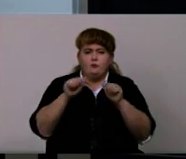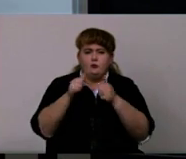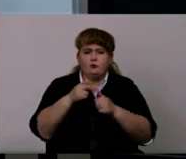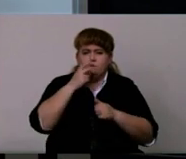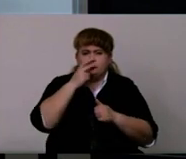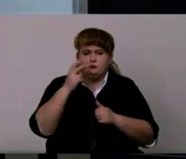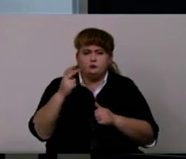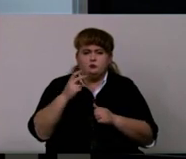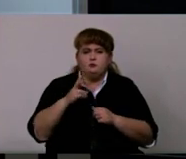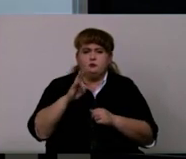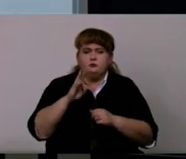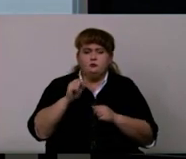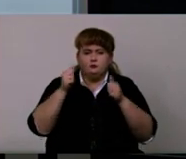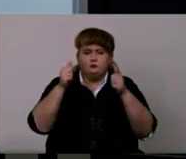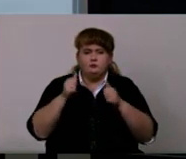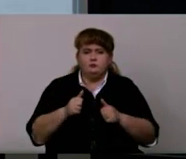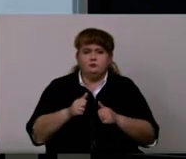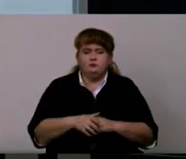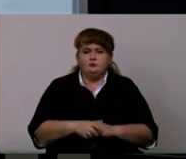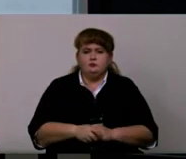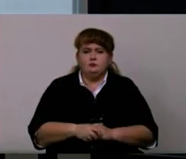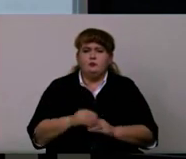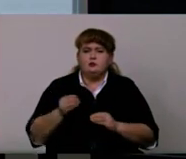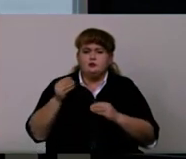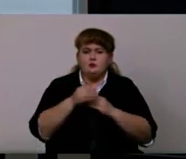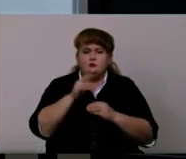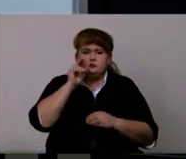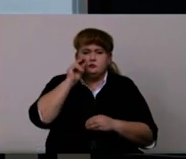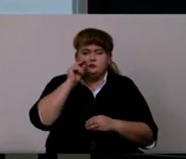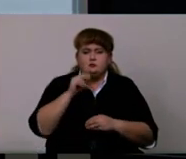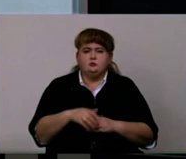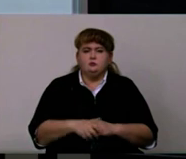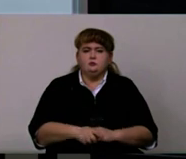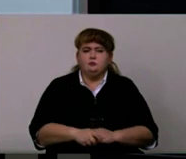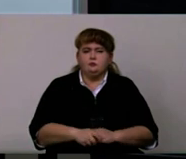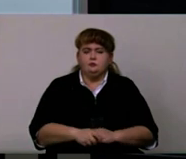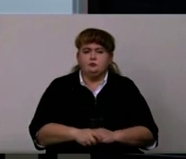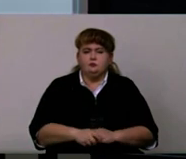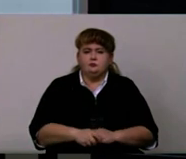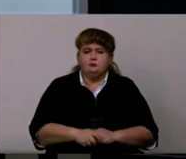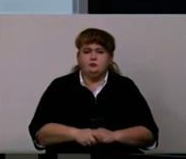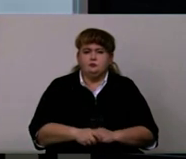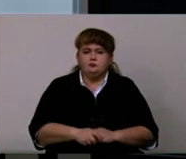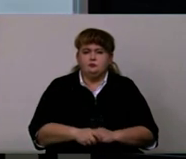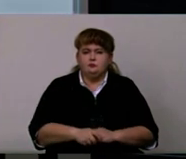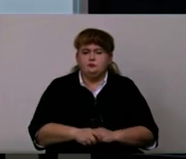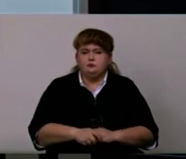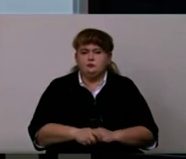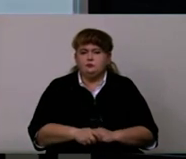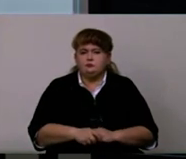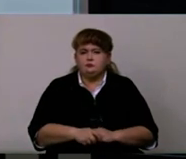квадрате, деленное пополам. Подставляем числовые значения. E кинетическое